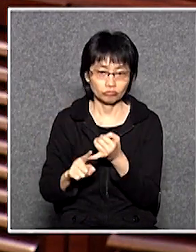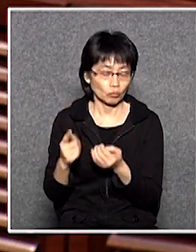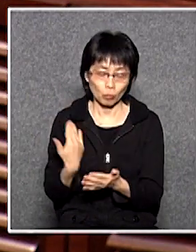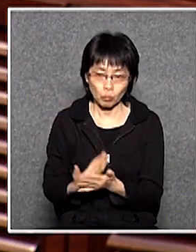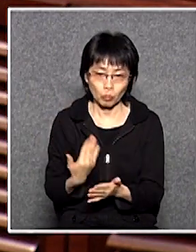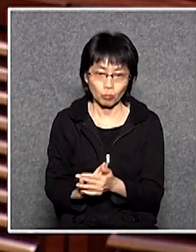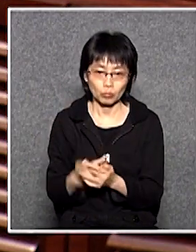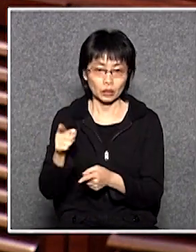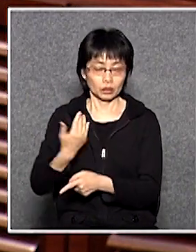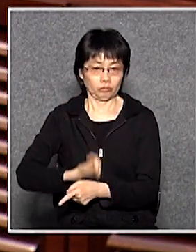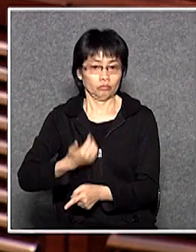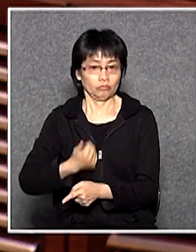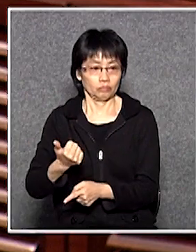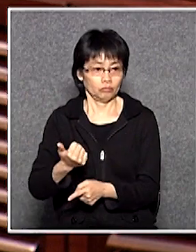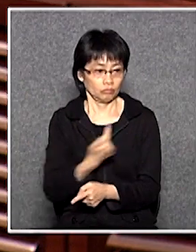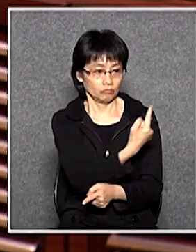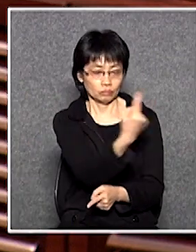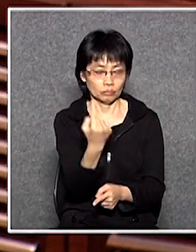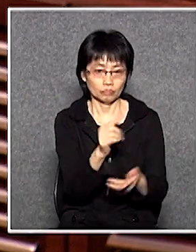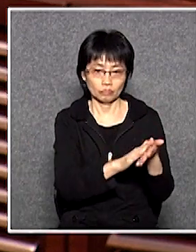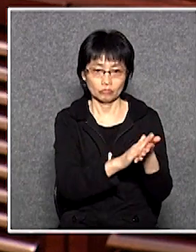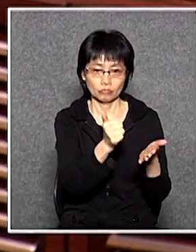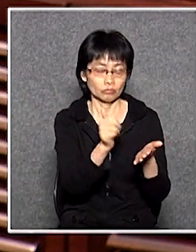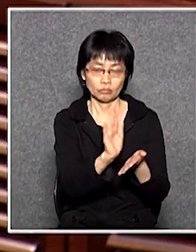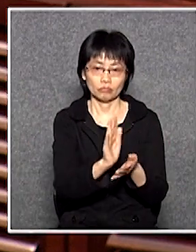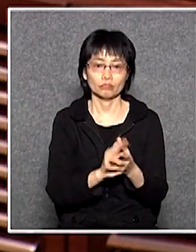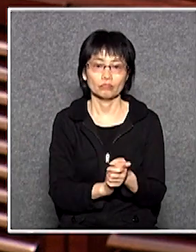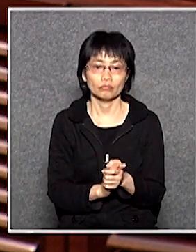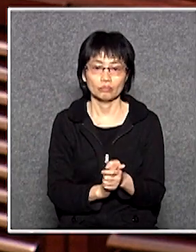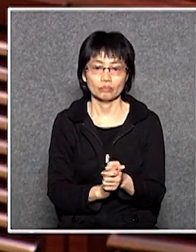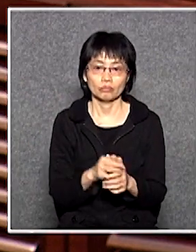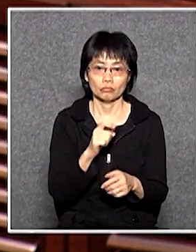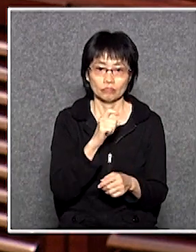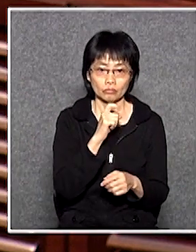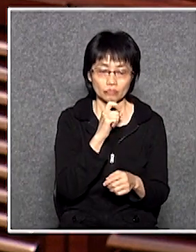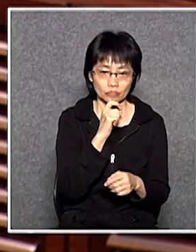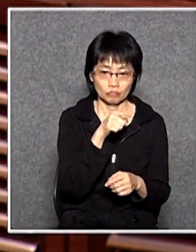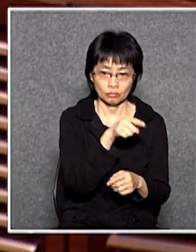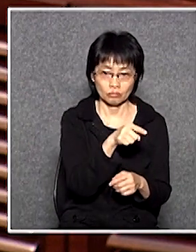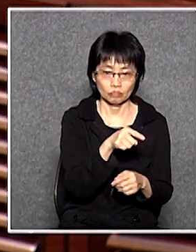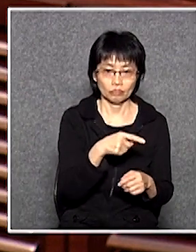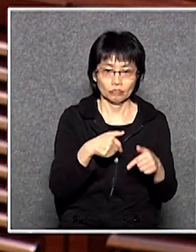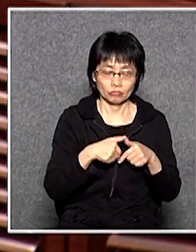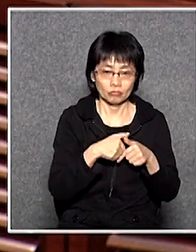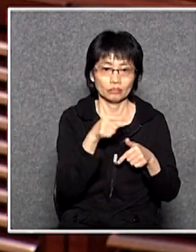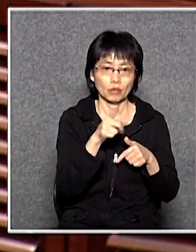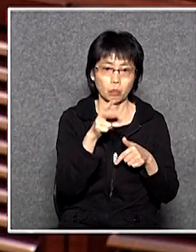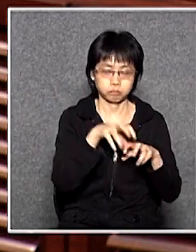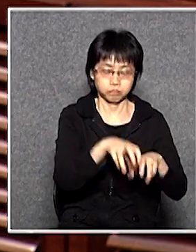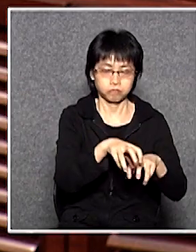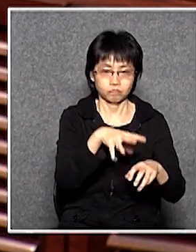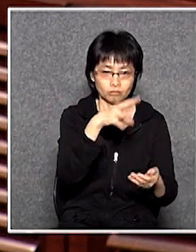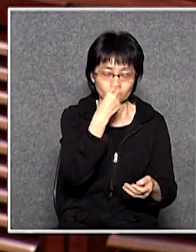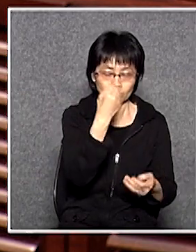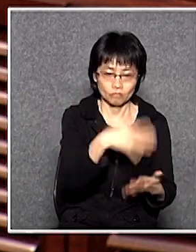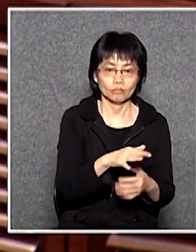未必人人會欣賞，因為有啲人嘅良心俾狗食咗。淨係睇上星